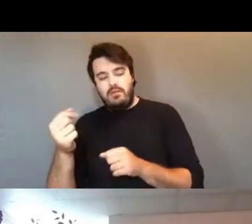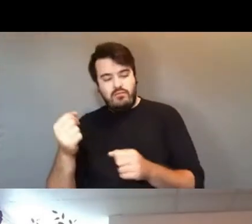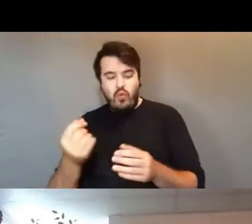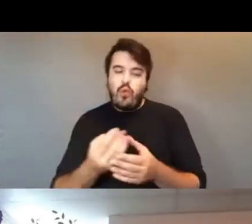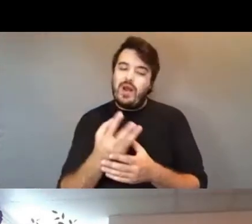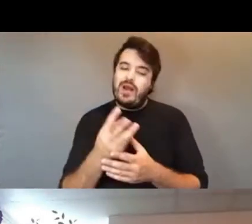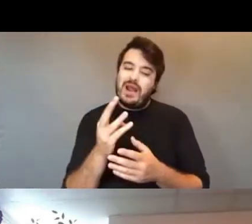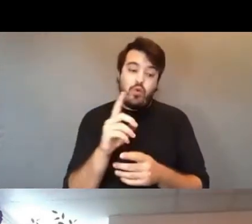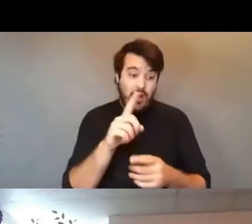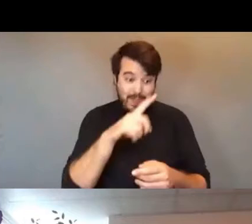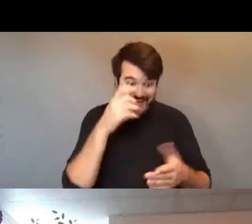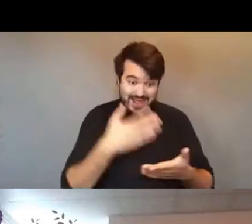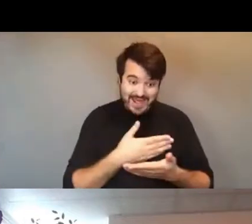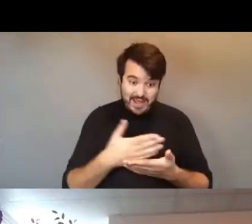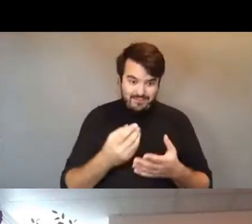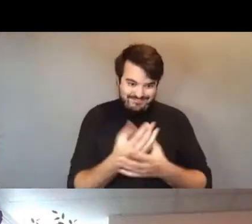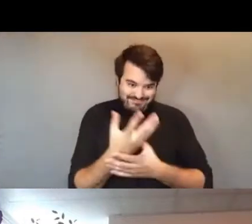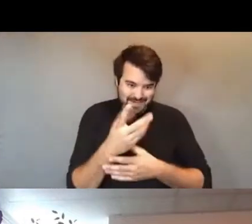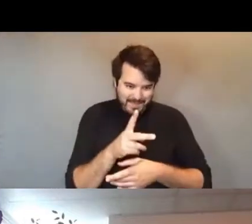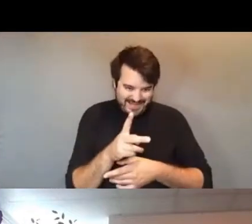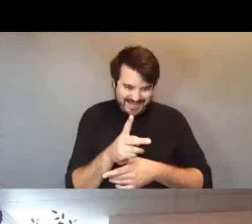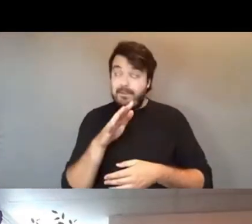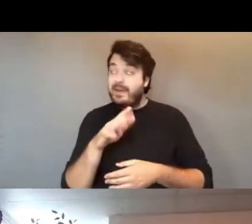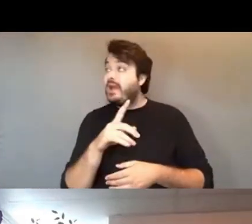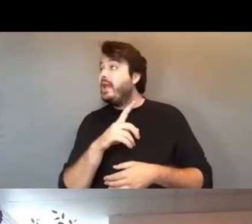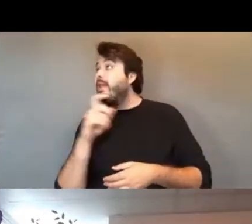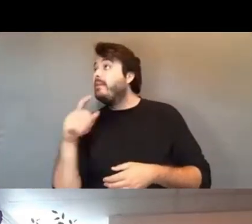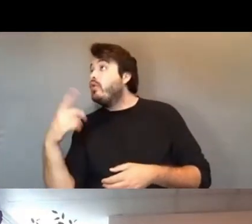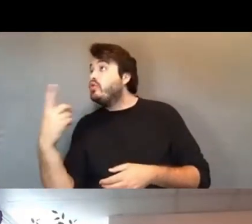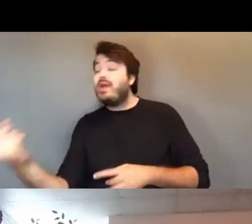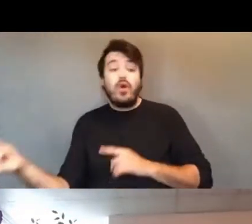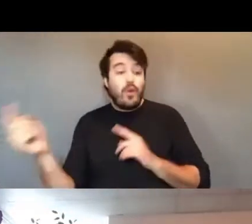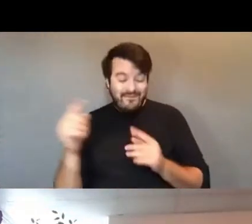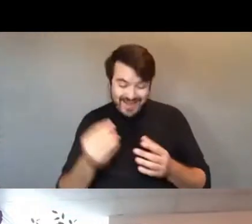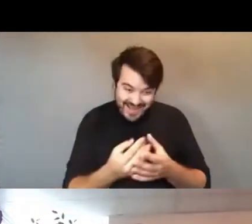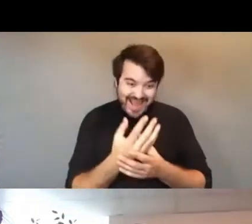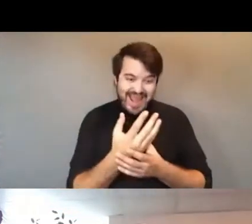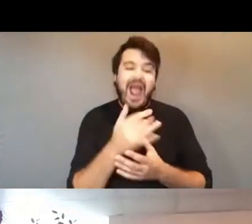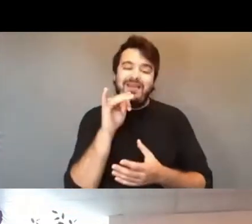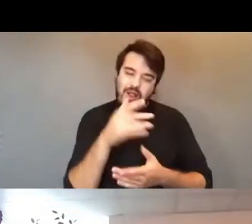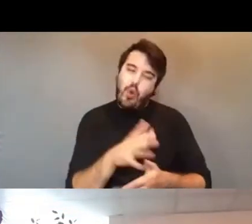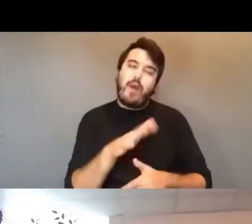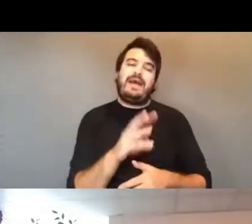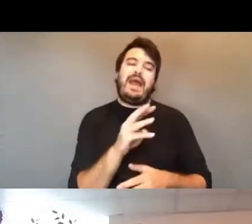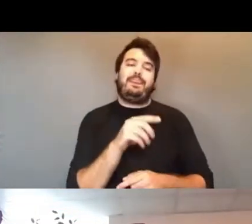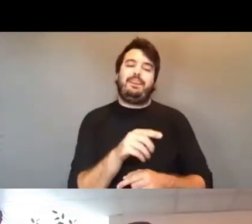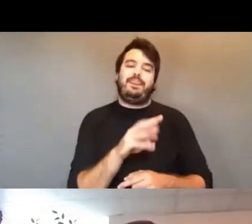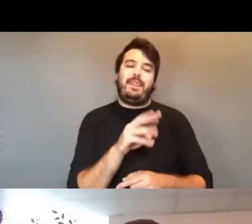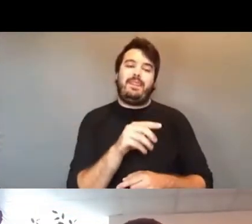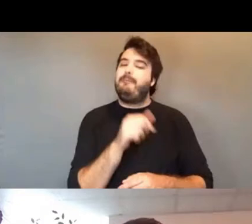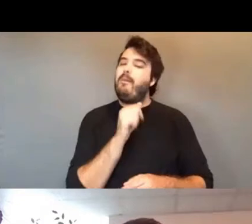fois. La saison d'après, il va revenir. Et c'est là qu'il va faire ses graines.